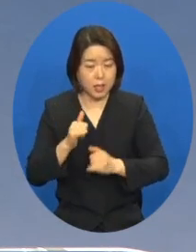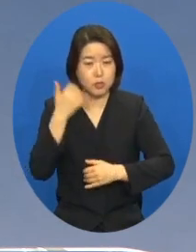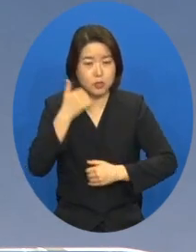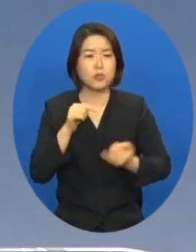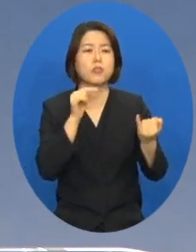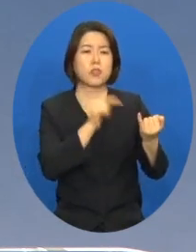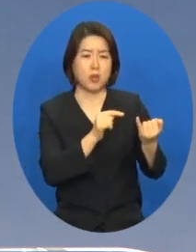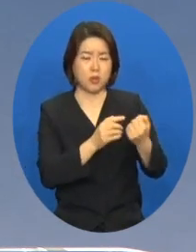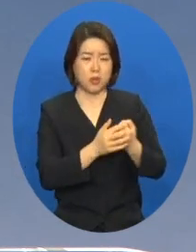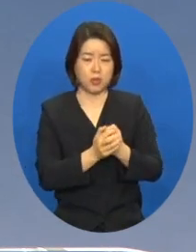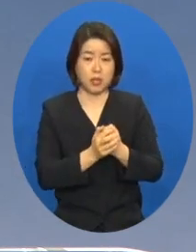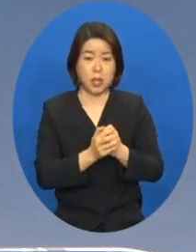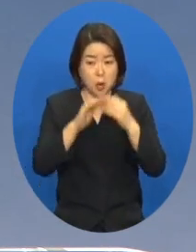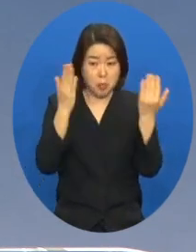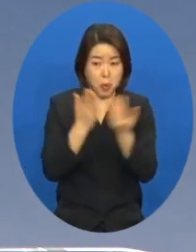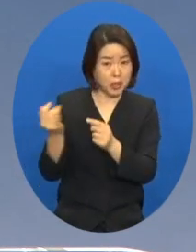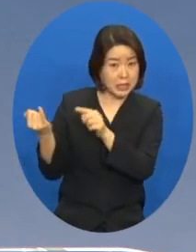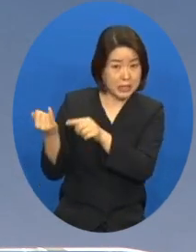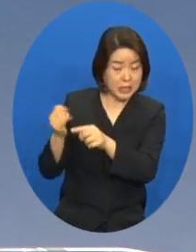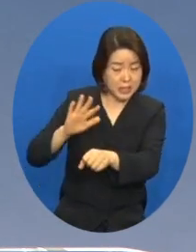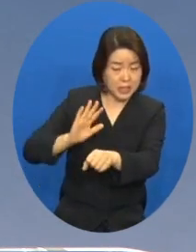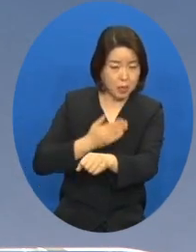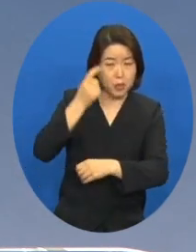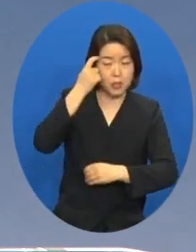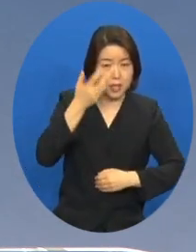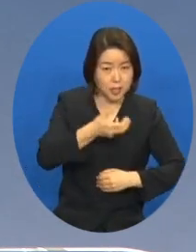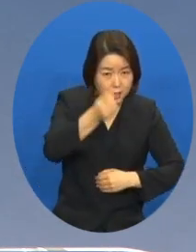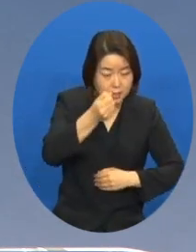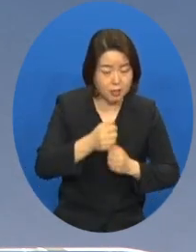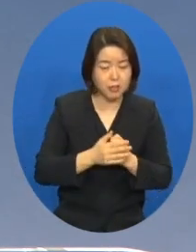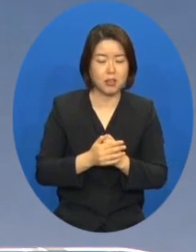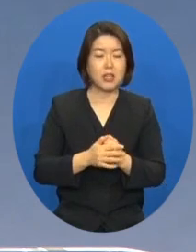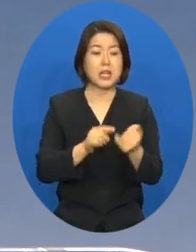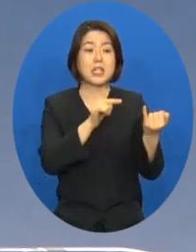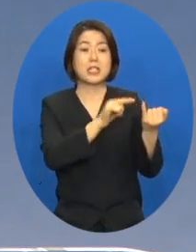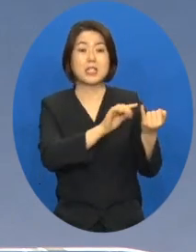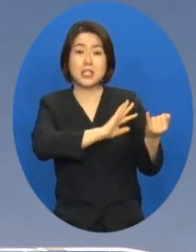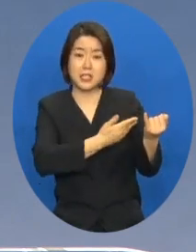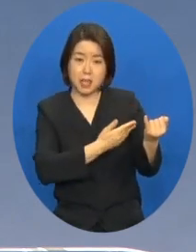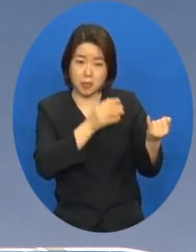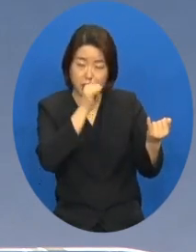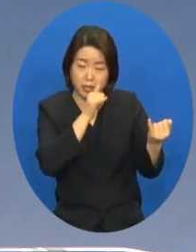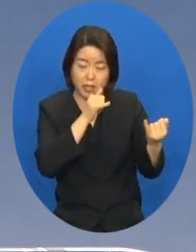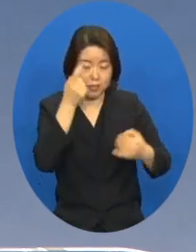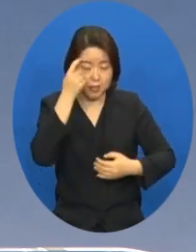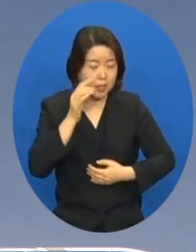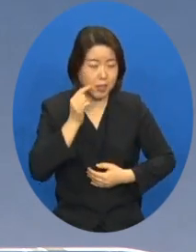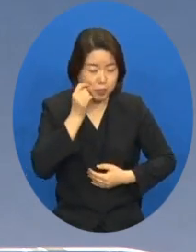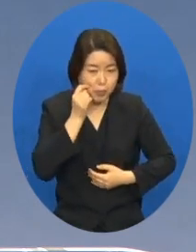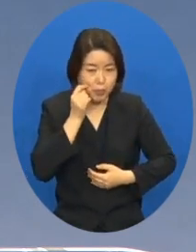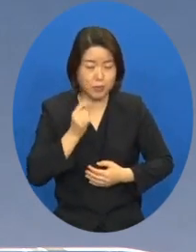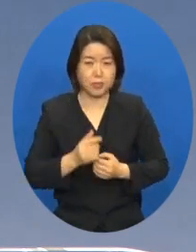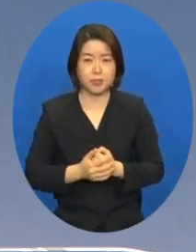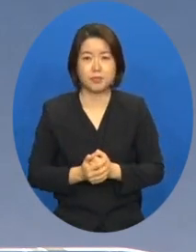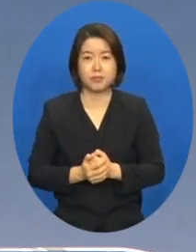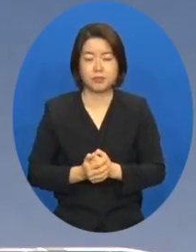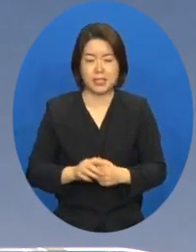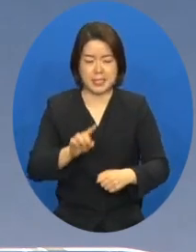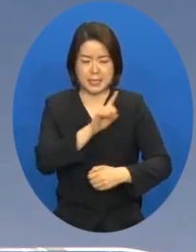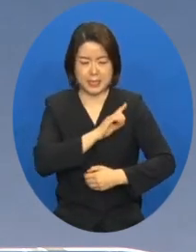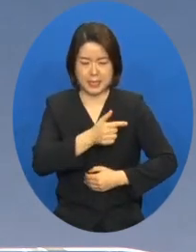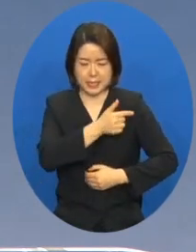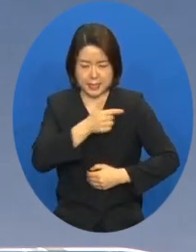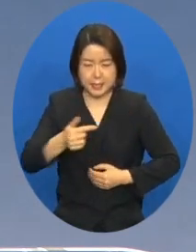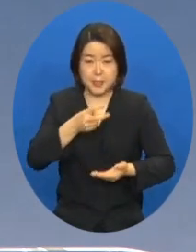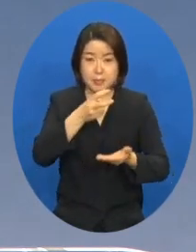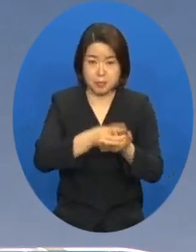모든 것이 그 자매의 잘못이라고 생각하지, 내 잘못이 있을 수 있다는 것을 생각하지 못한다. 가장 큰